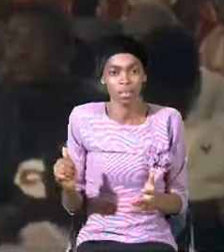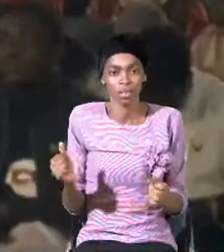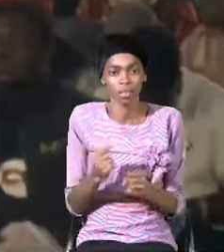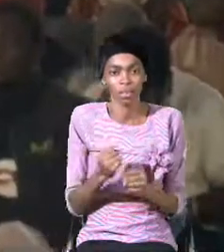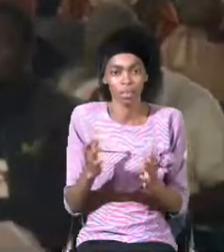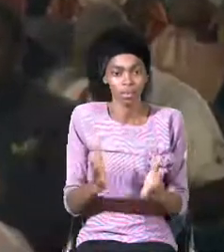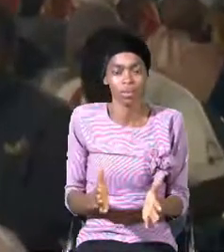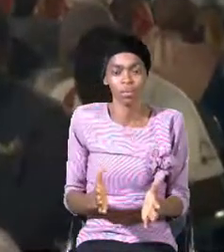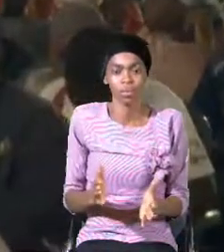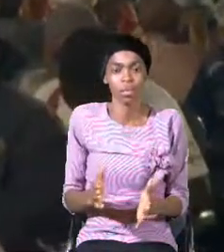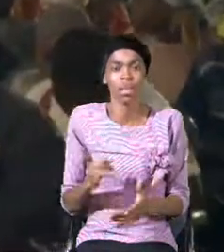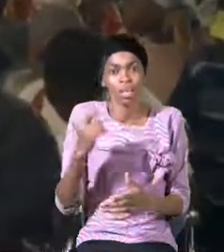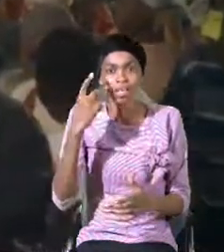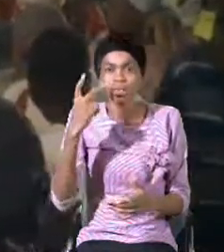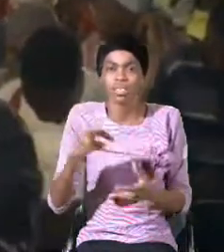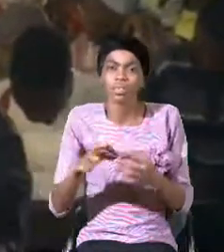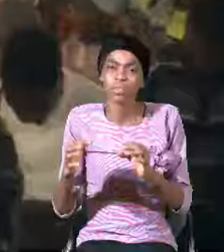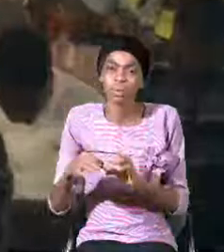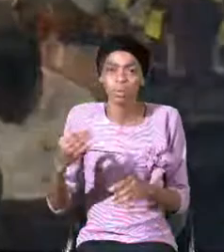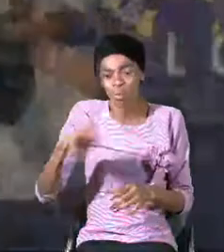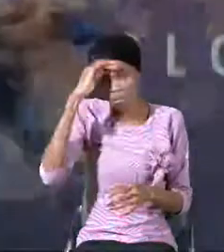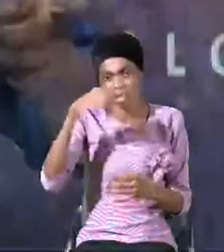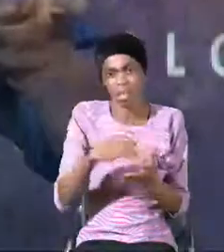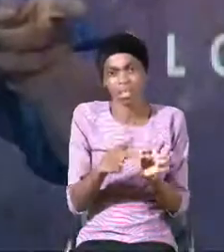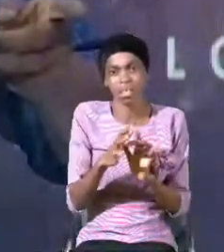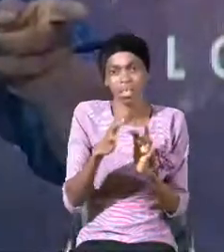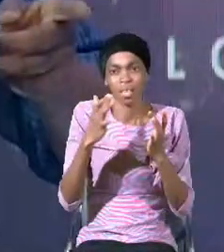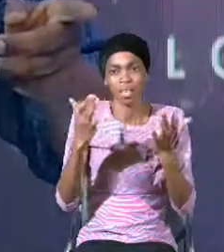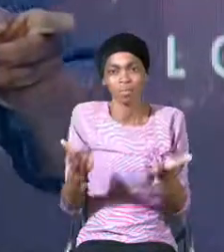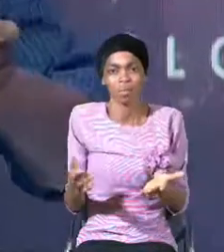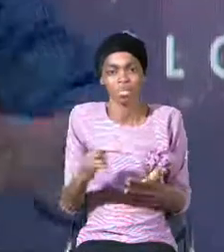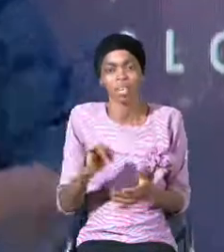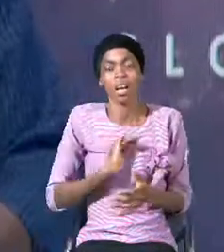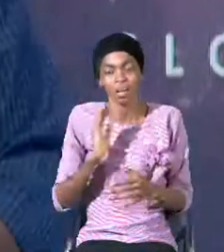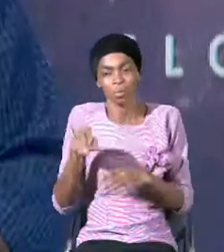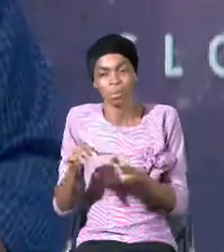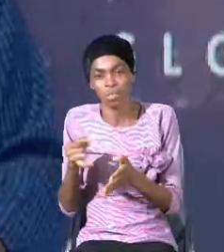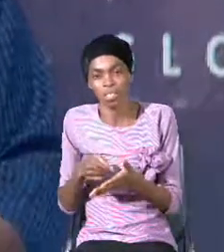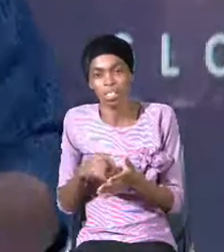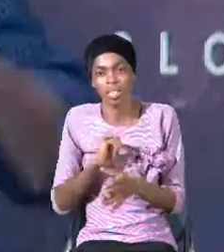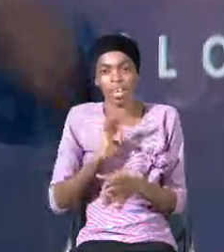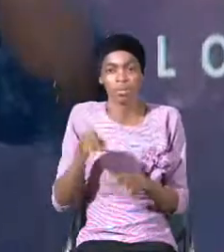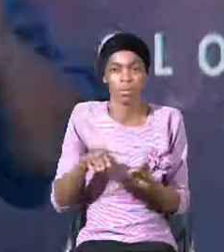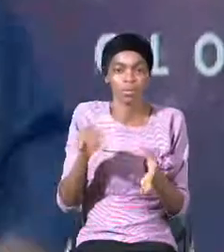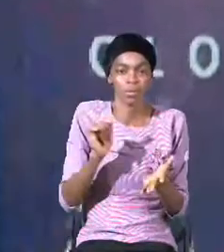L'autosuffisance, je vais abattre mes greniers, j'en battrai de plus grand, j'amasserai ceci, je amasserai cela.